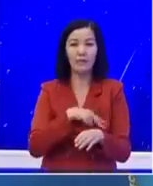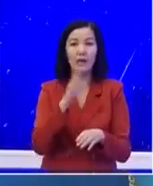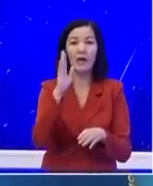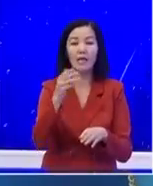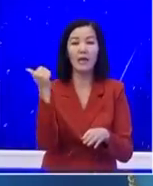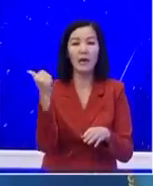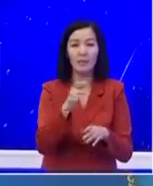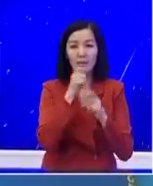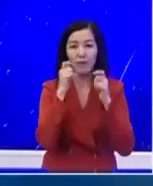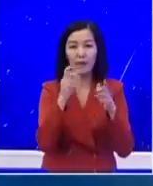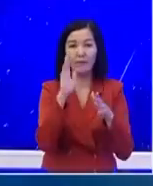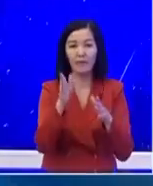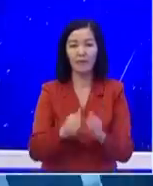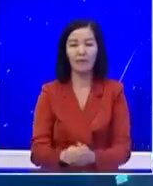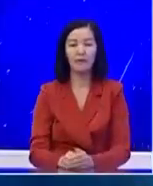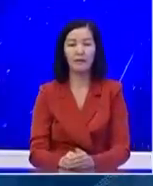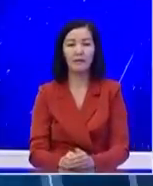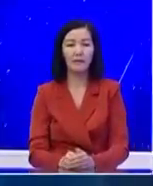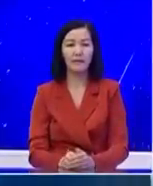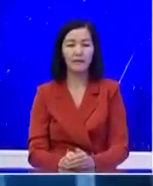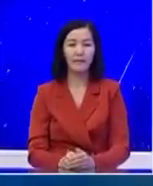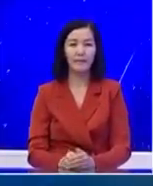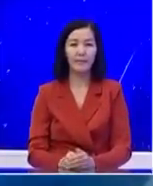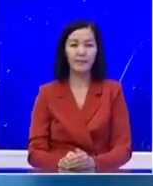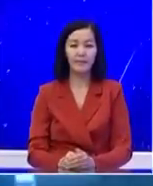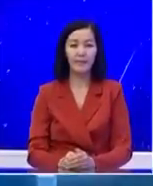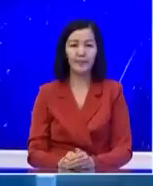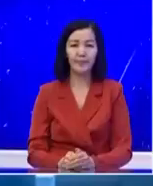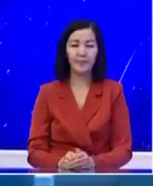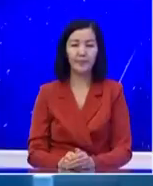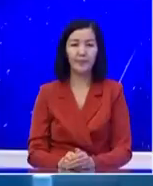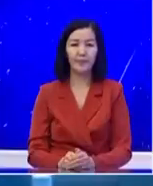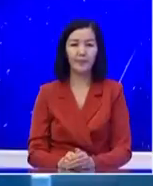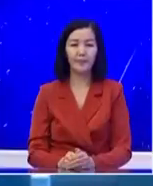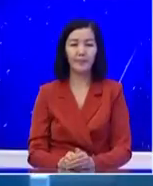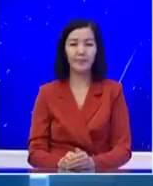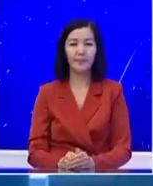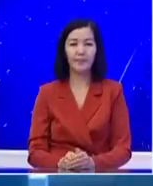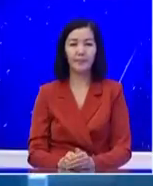аптада марапатталмақ. Камшат Мұхамеджан, Абзал Нүсіп, жетісу арнасы, Талдықорған.